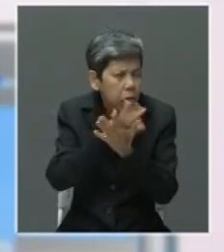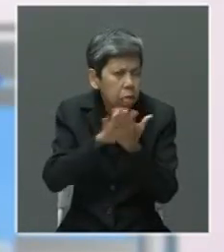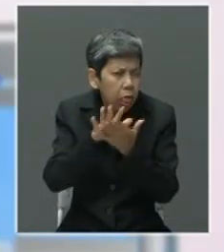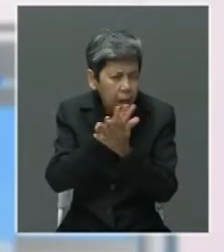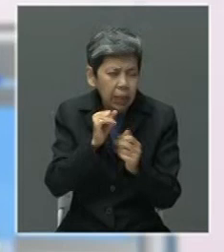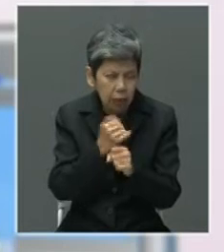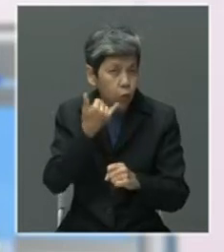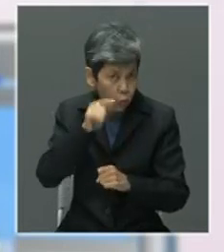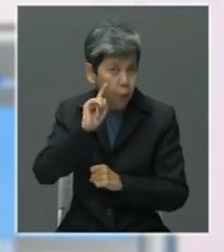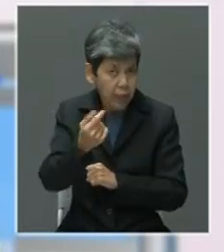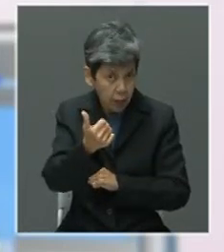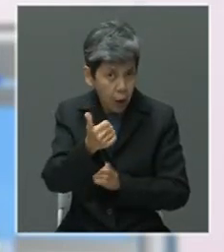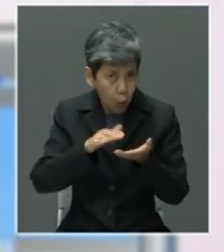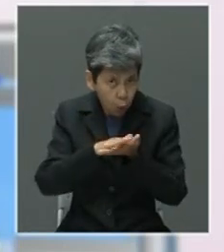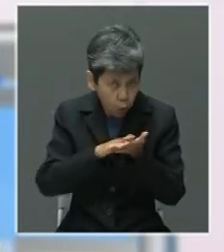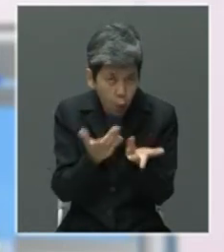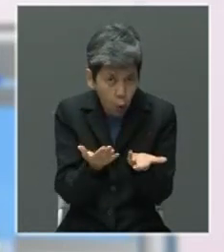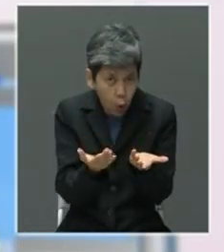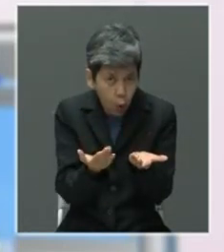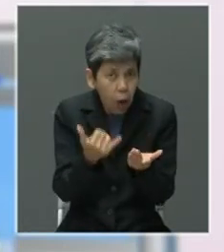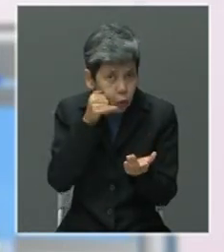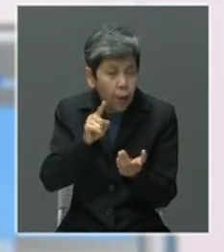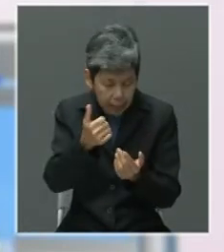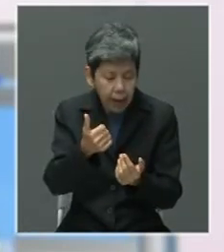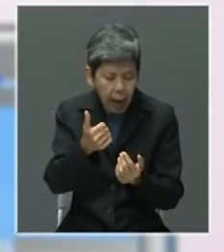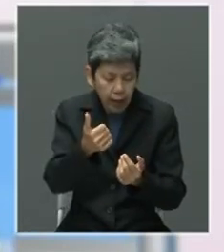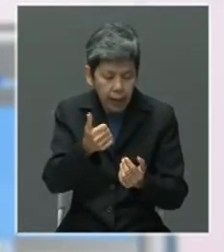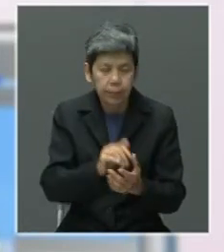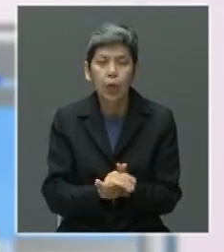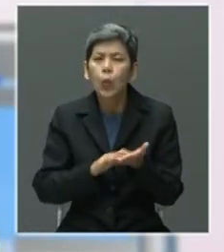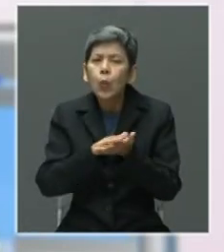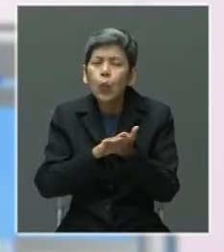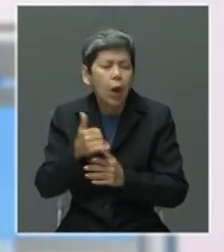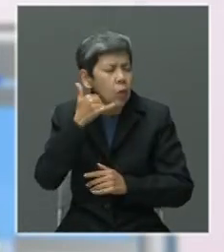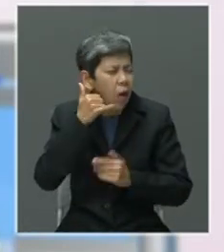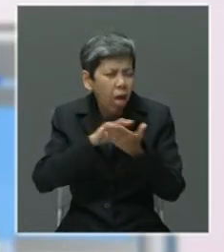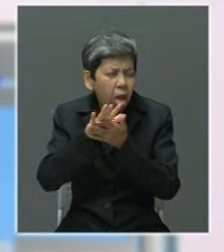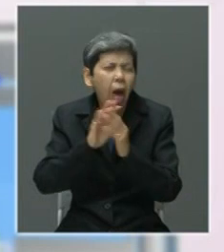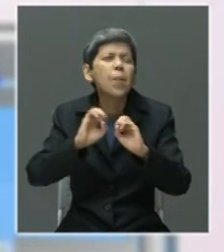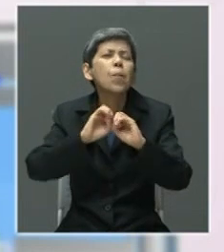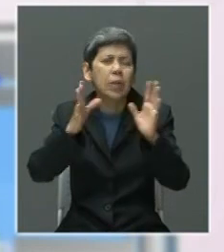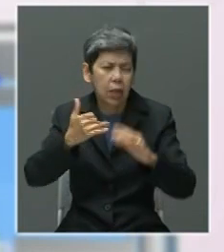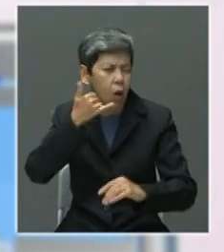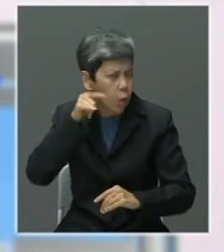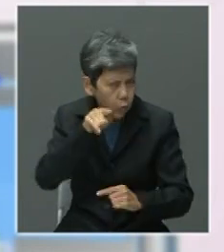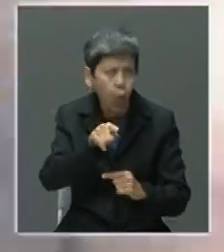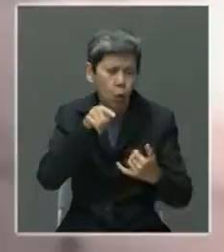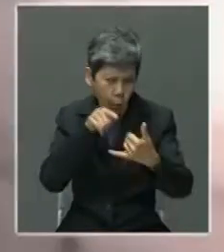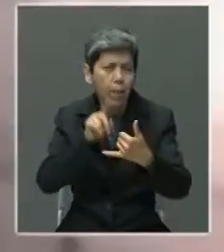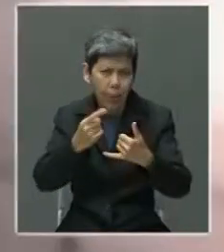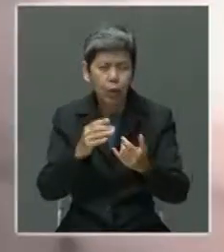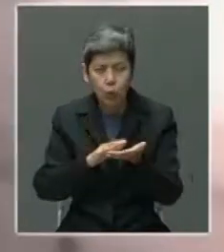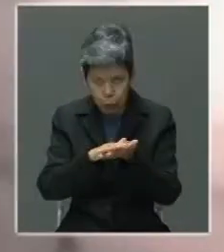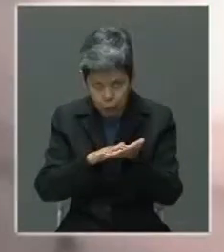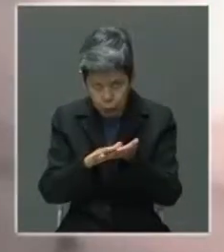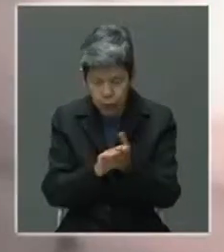จะต่อสายใหม่นะครับรอแป๊บนึงนะครับ ครับ ครับคุณผู้ชมฮะเดี๋ยวรอแป๊บนึงนะครับเดี๋ยวต่อสายหาคุณวีระใหม่นะครับคุณผู้ชม